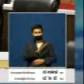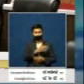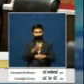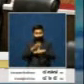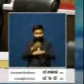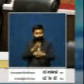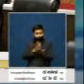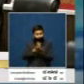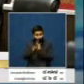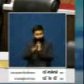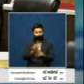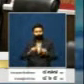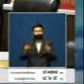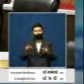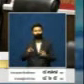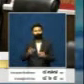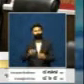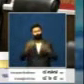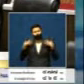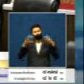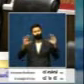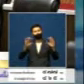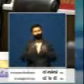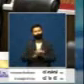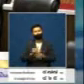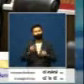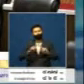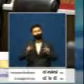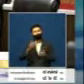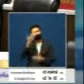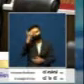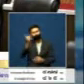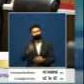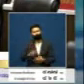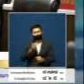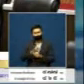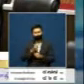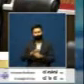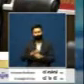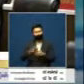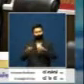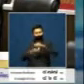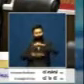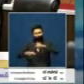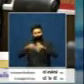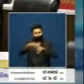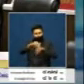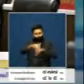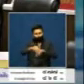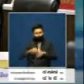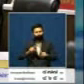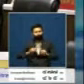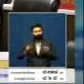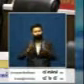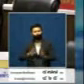กรรมการระงับข้อผิดพลาดขึ้นมานะแล้วปรากฏว่าในคณะกรรมการชุดนี้เวลาประชุมกันเนี่ยมีบุคคลลึกลับซึ่งเธอใช้ค